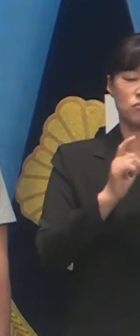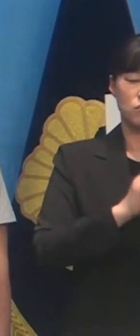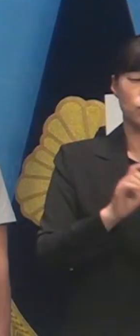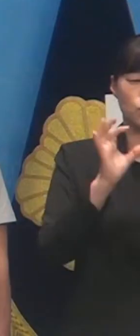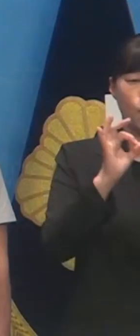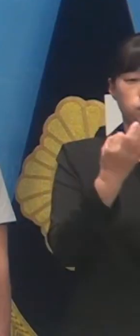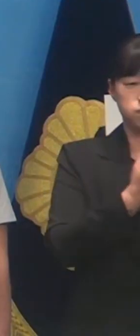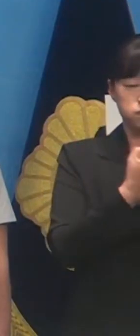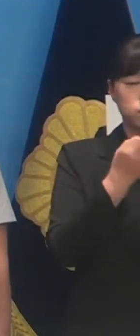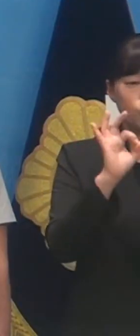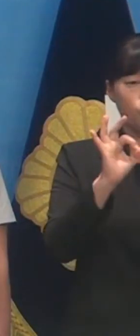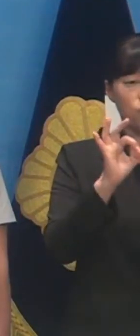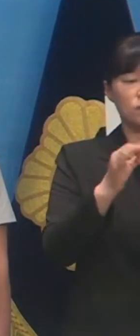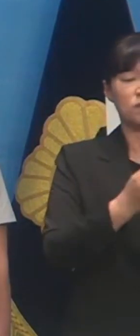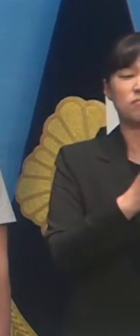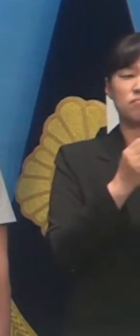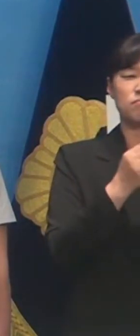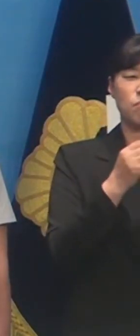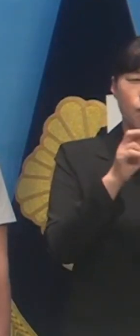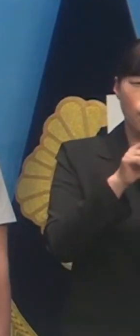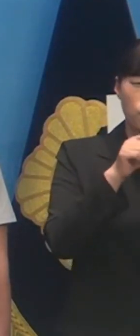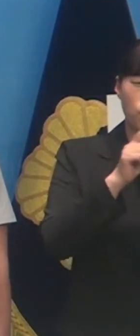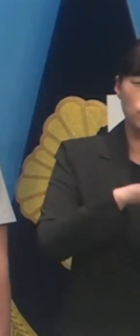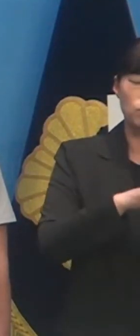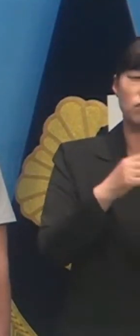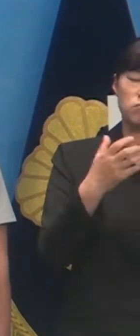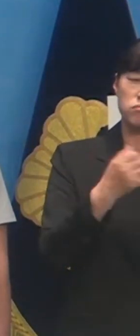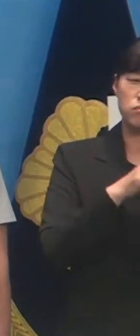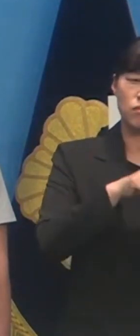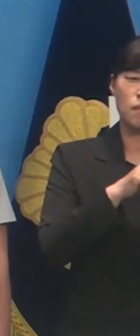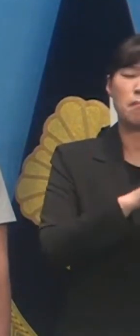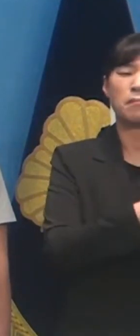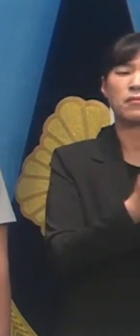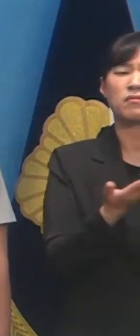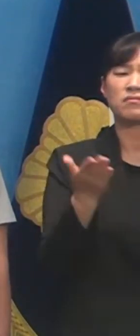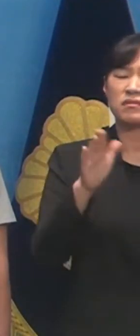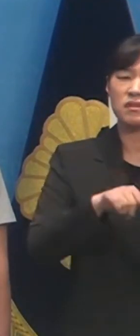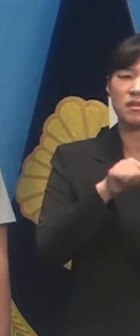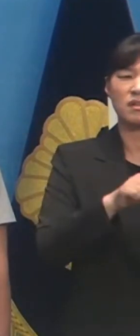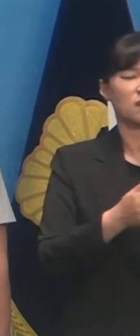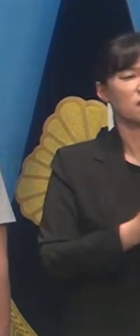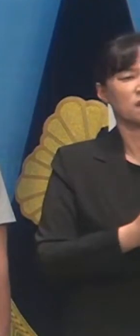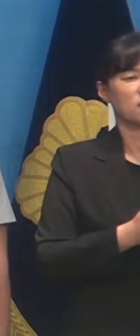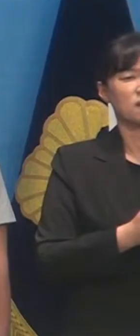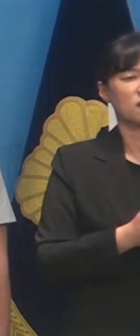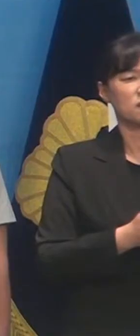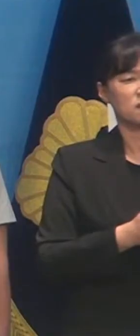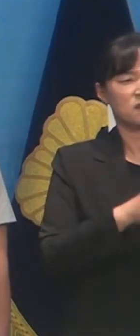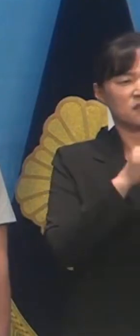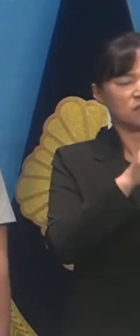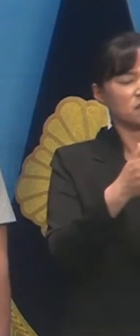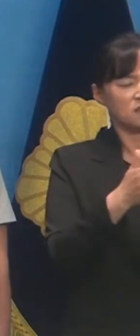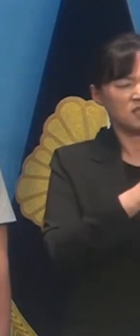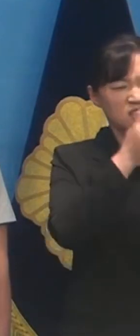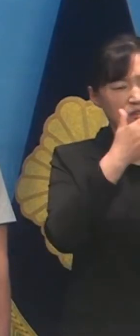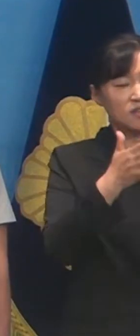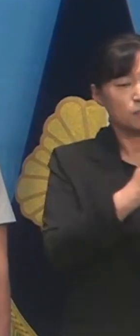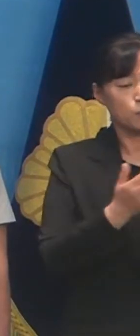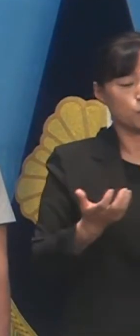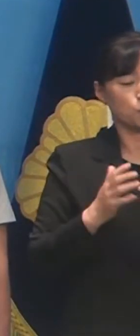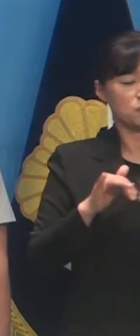확보라는 설명을 하면서 구조조정을 발표했는데 매우 공허하고요. 그런 것들이 있었기 때문에